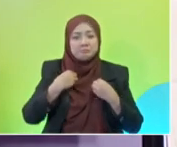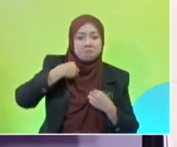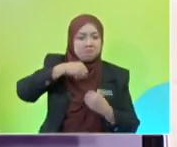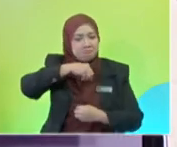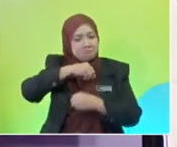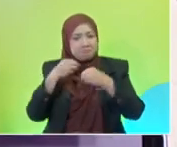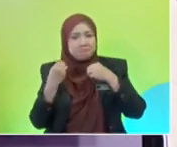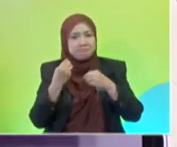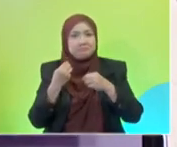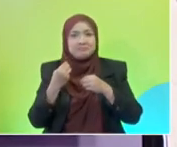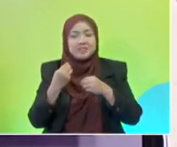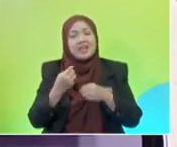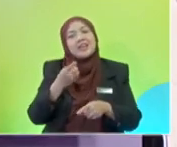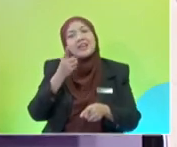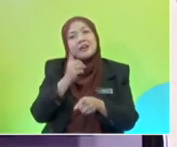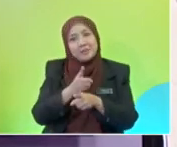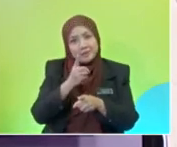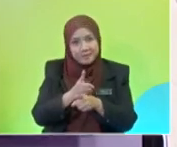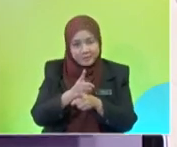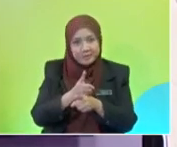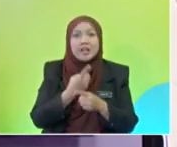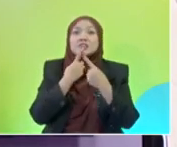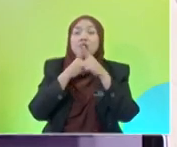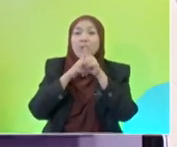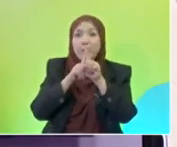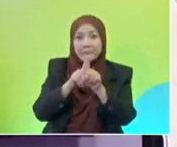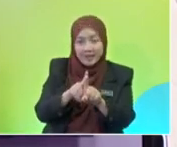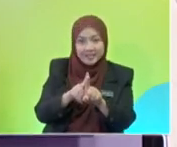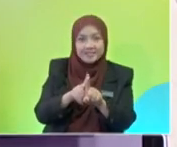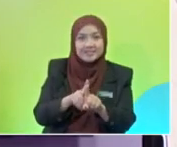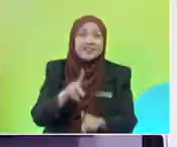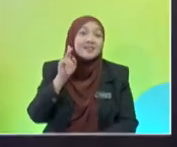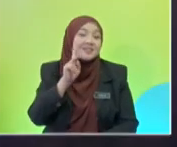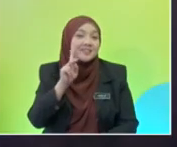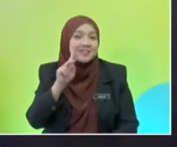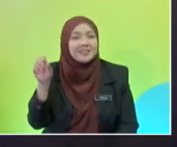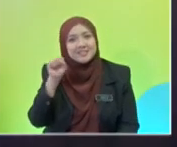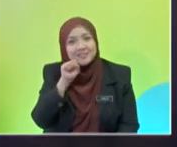ini yang tengah dan sebelah kanan nila yang saya rasa betul Yakin aja